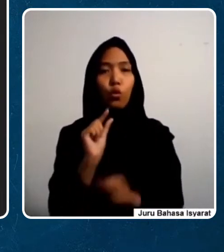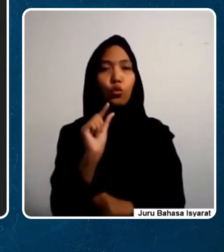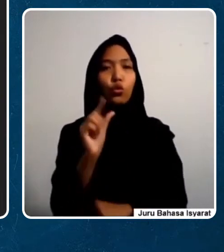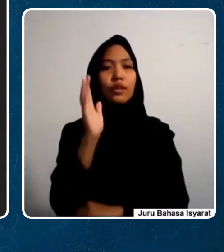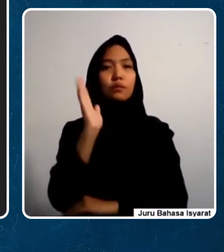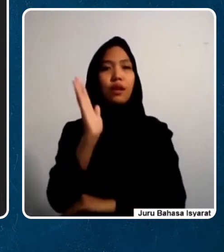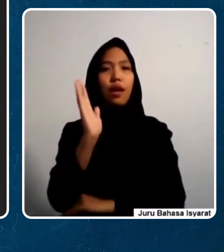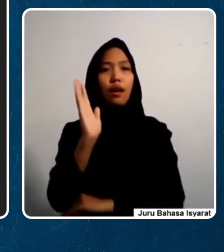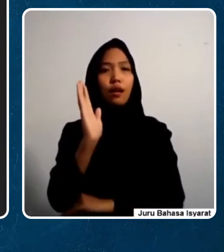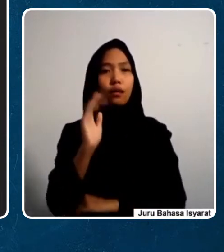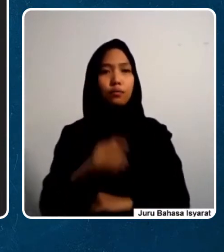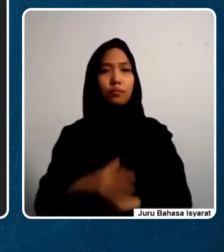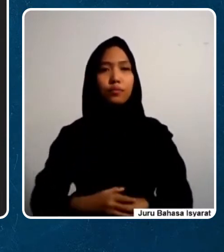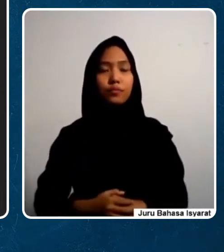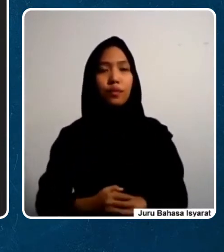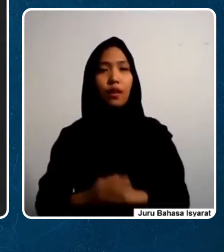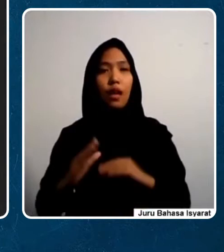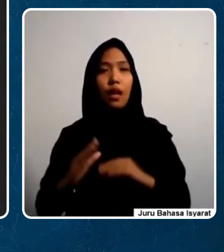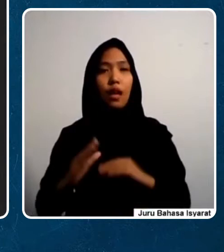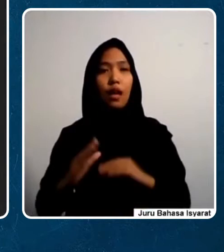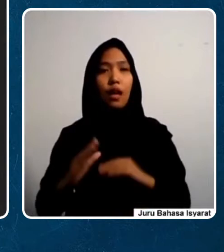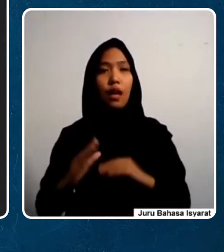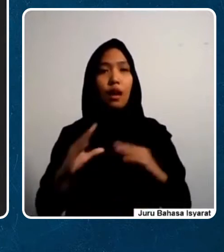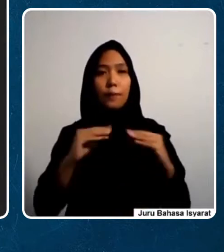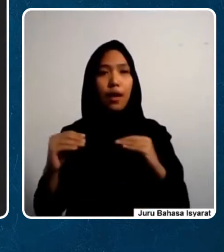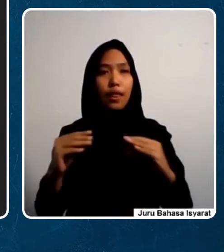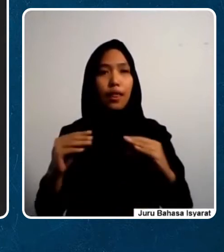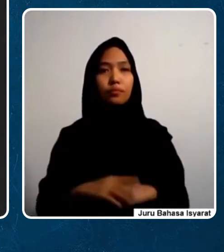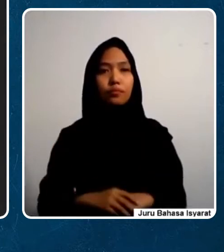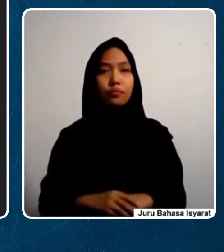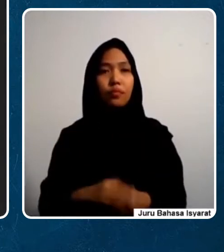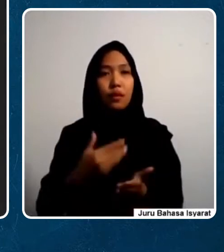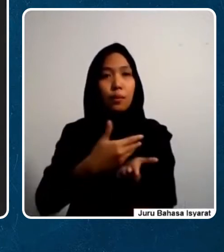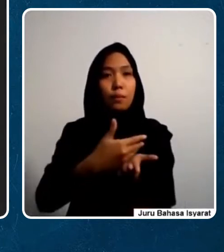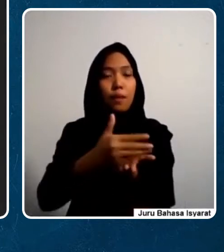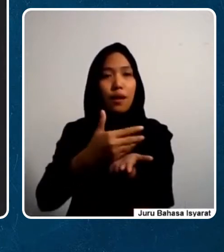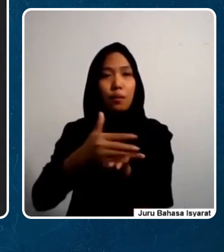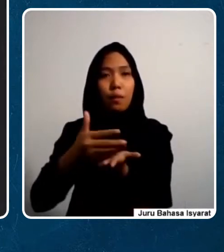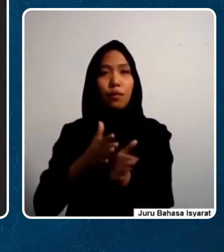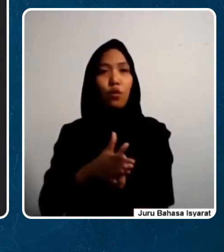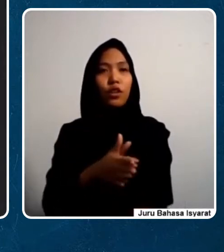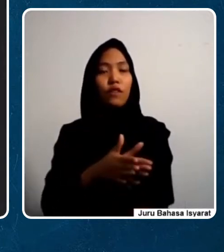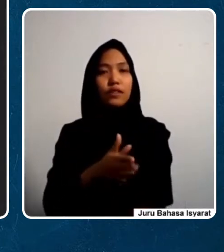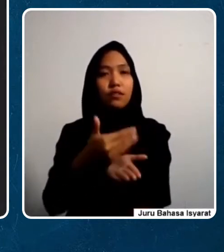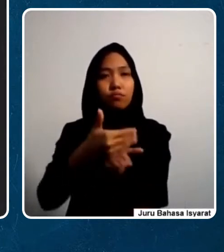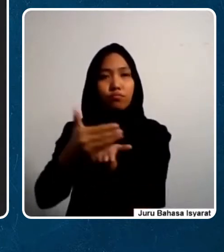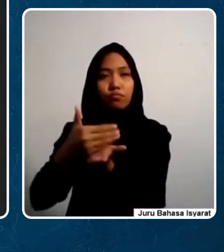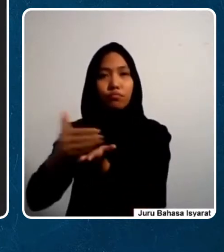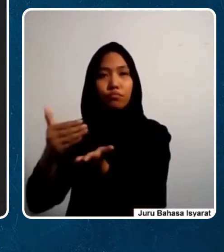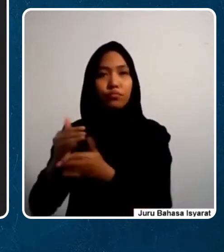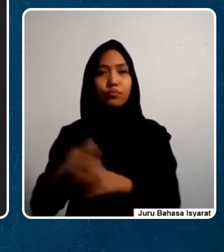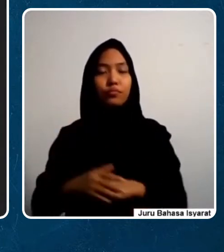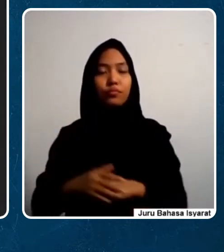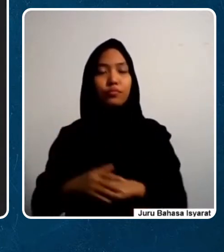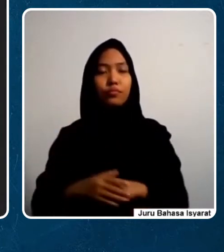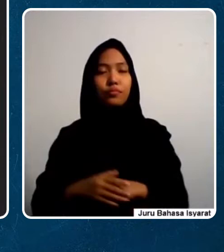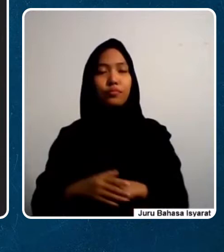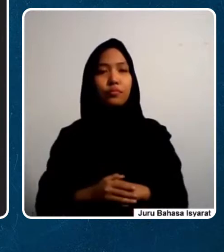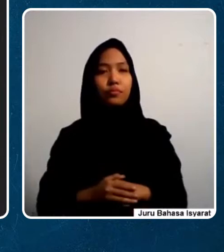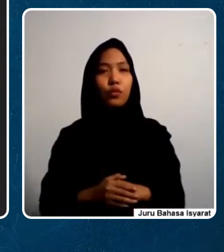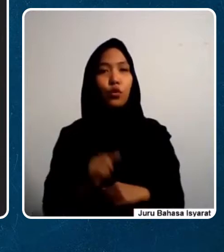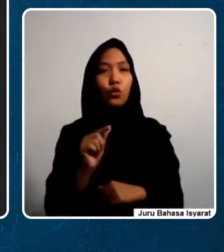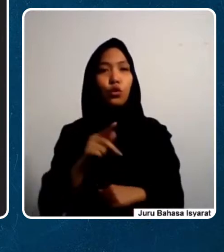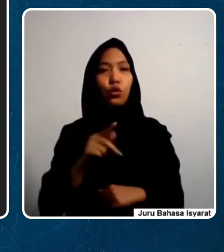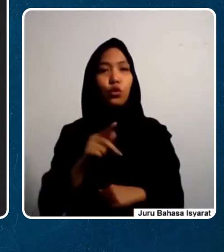sebagai apa ya, motivasi lah untuk para peserta-peserta seminar, ataupun kemarin kita juga sempat